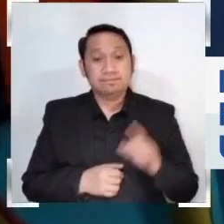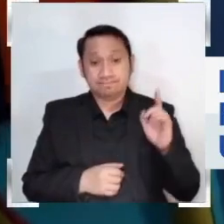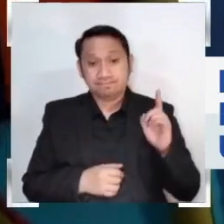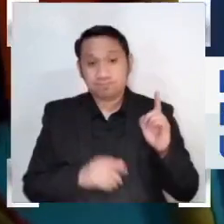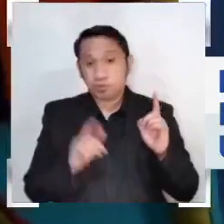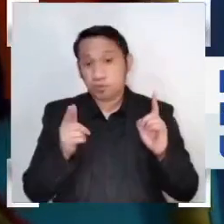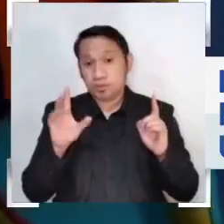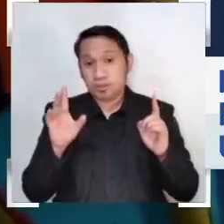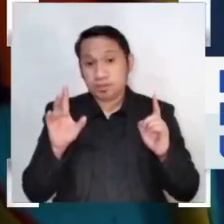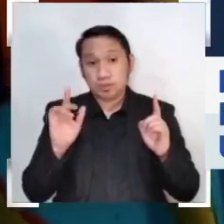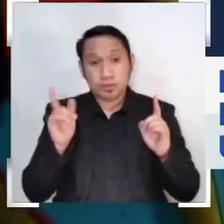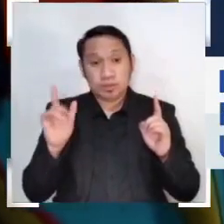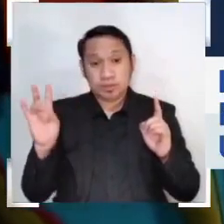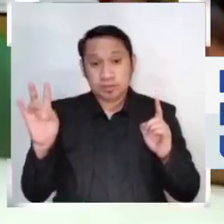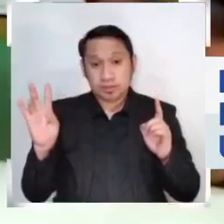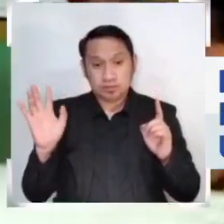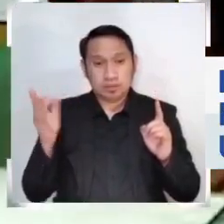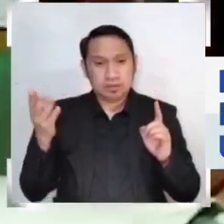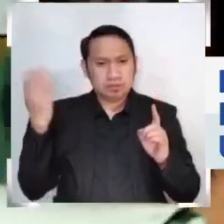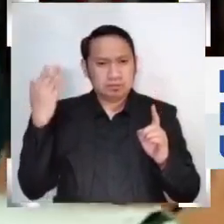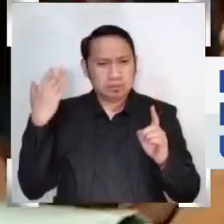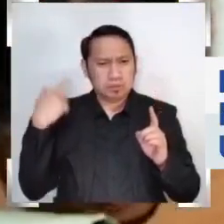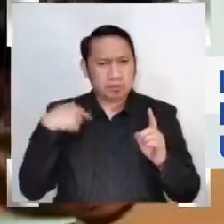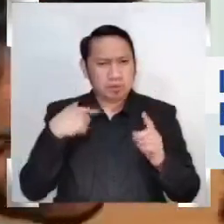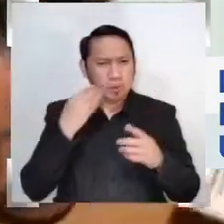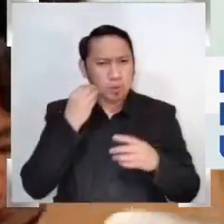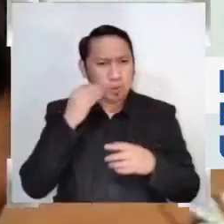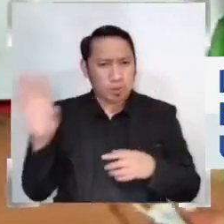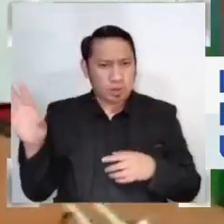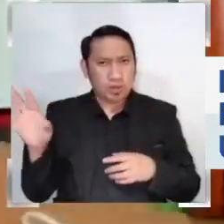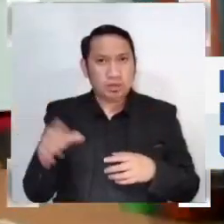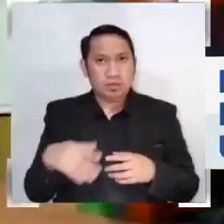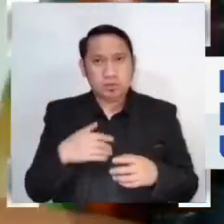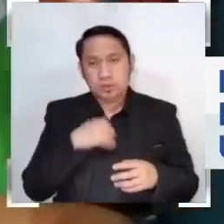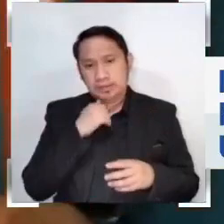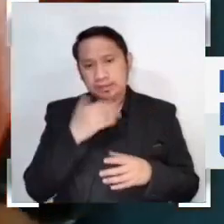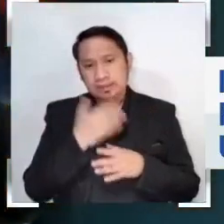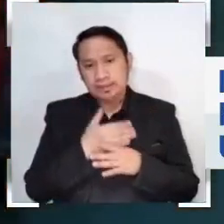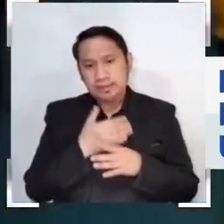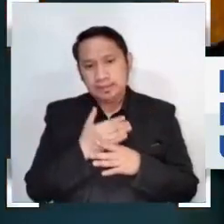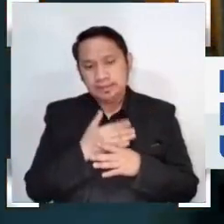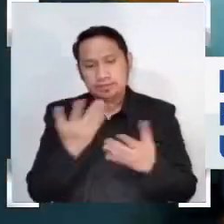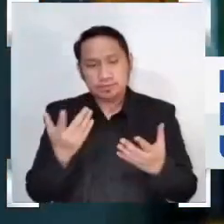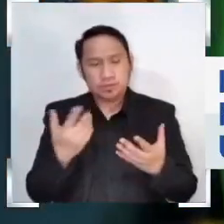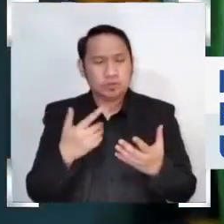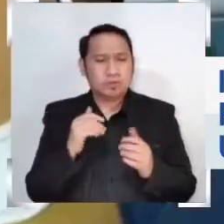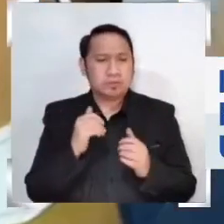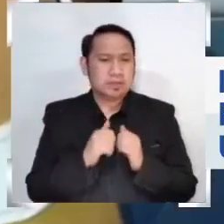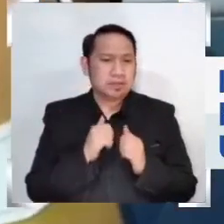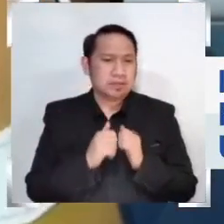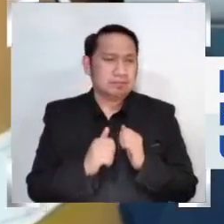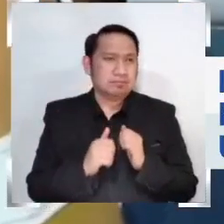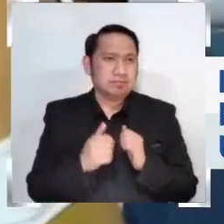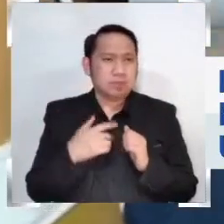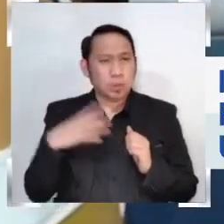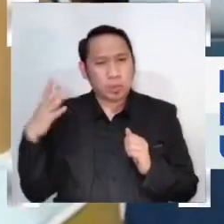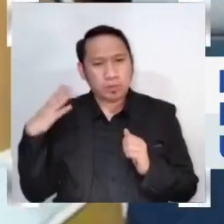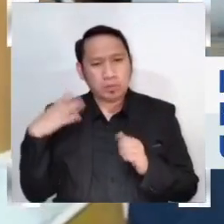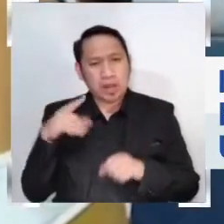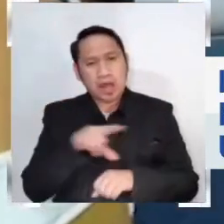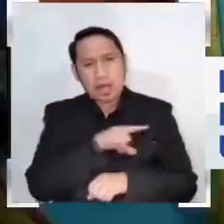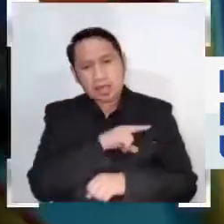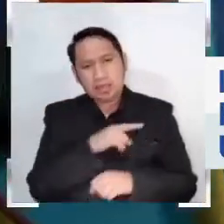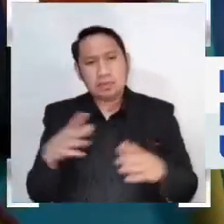2017 pa raw nang umuwi sa Nabuaca Marina Sur. Kaya imbes na maabala ang matagal nang hinihintay na bakasyon kasama ang mga anak, inagahan na rin nilang